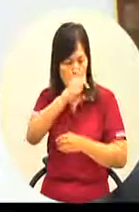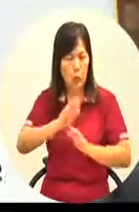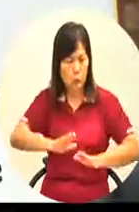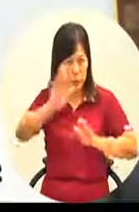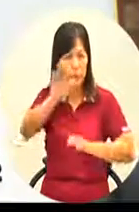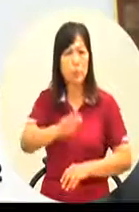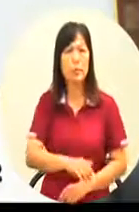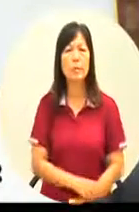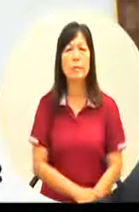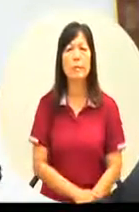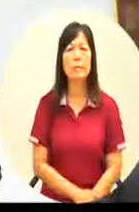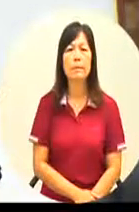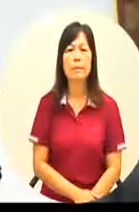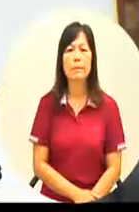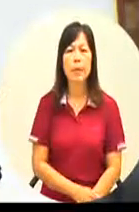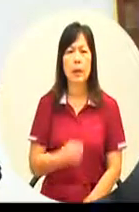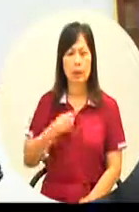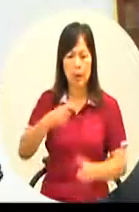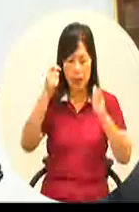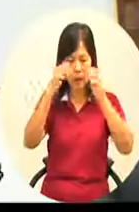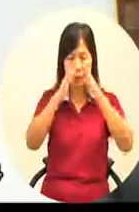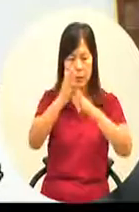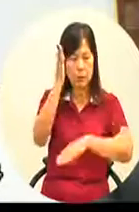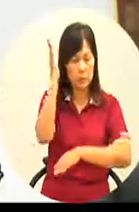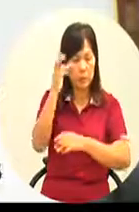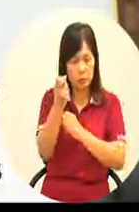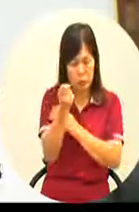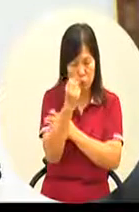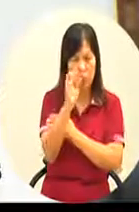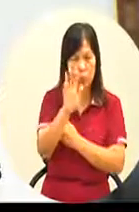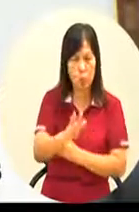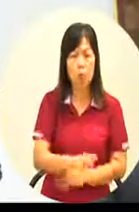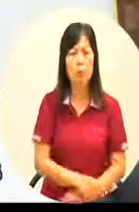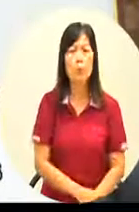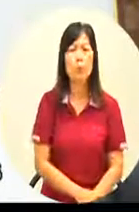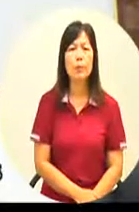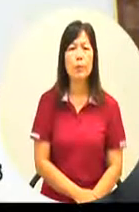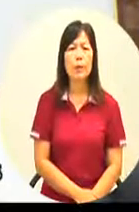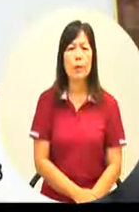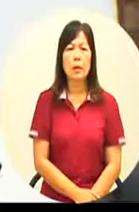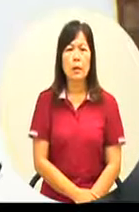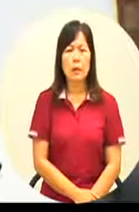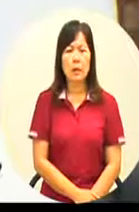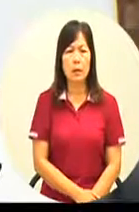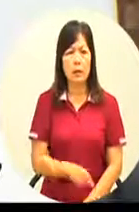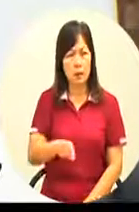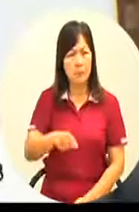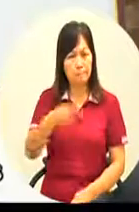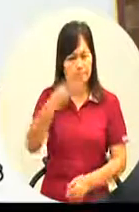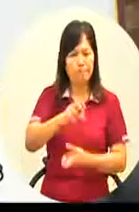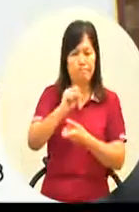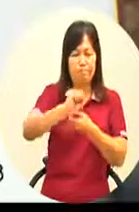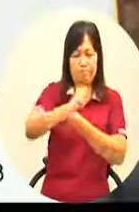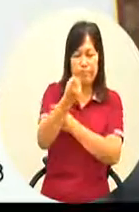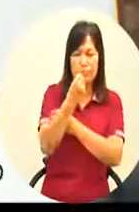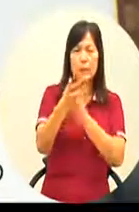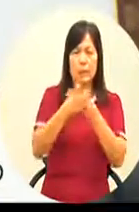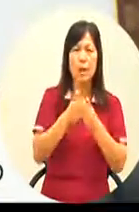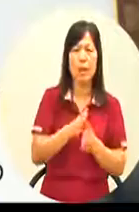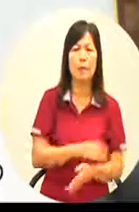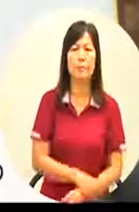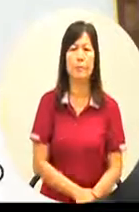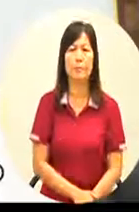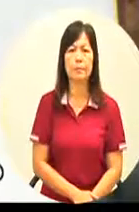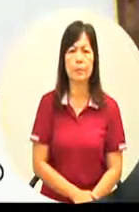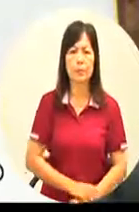那在我们高雄市政府的努力之下哈，我想啊，这方面应该还要再加强了哈，因为高